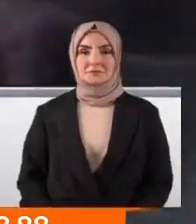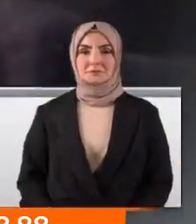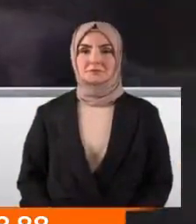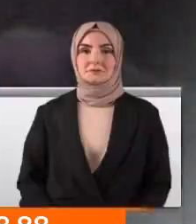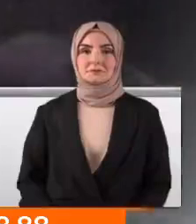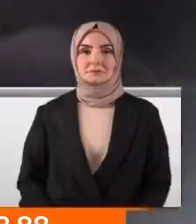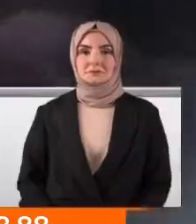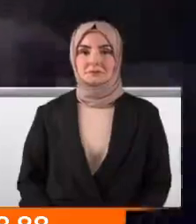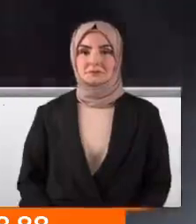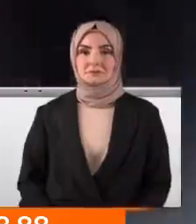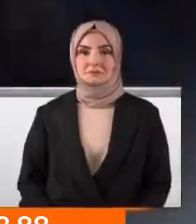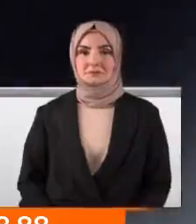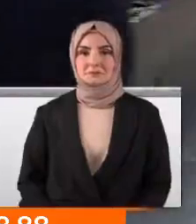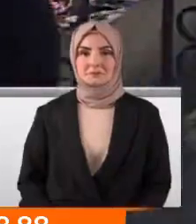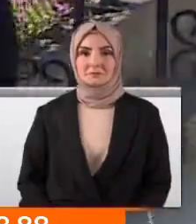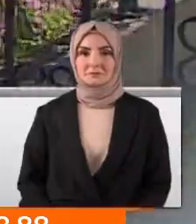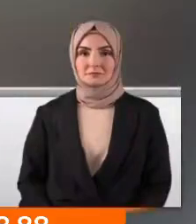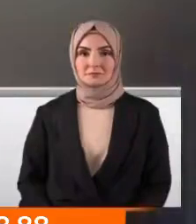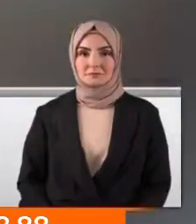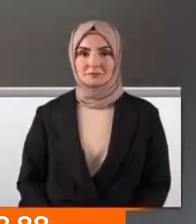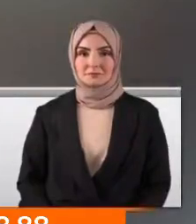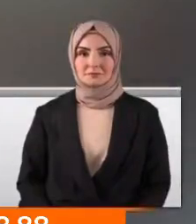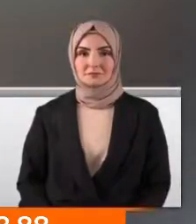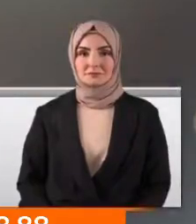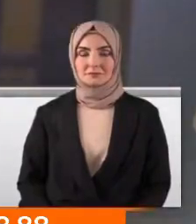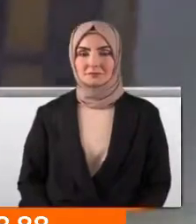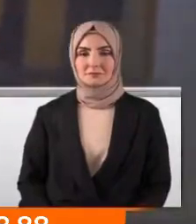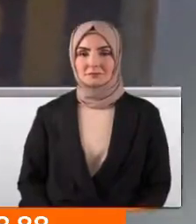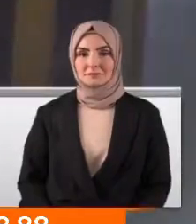...500 metre için 435 lira benden ücret aldı yani.